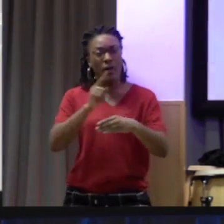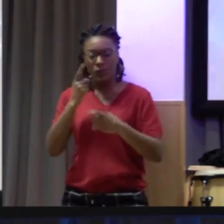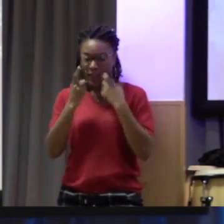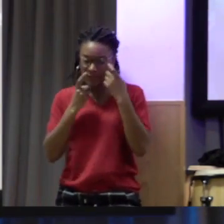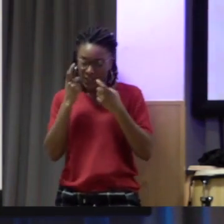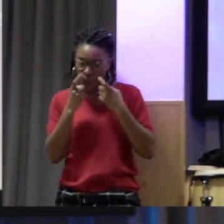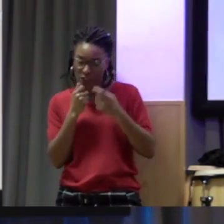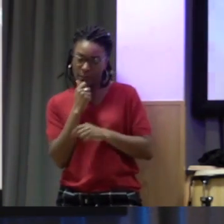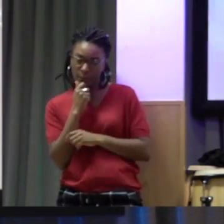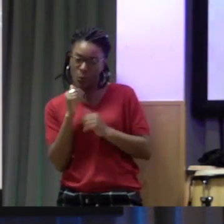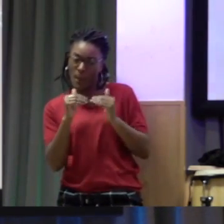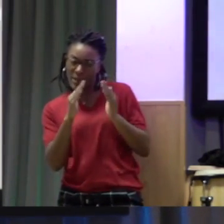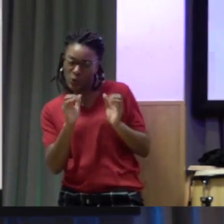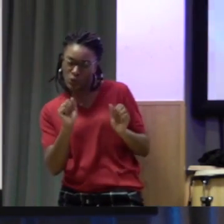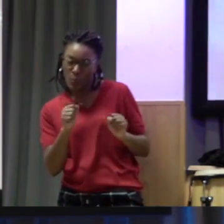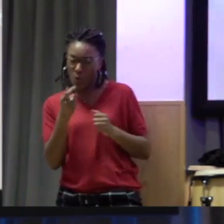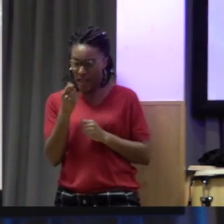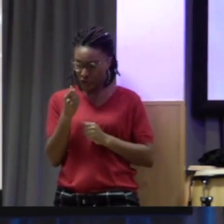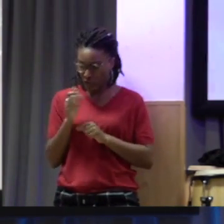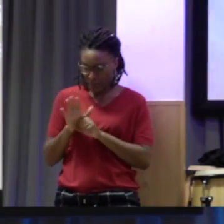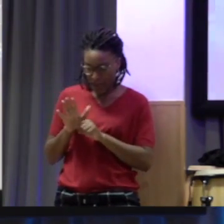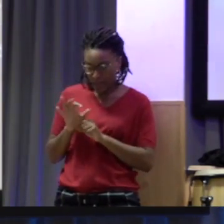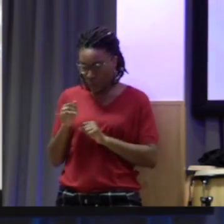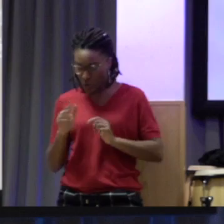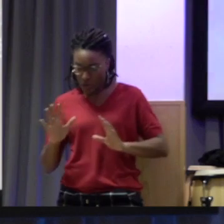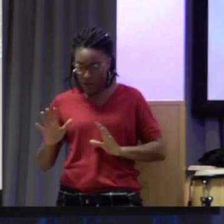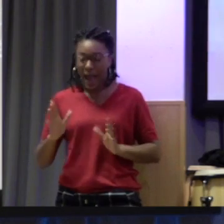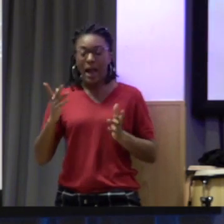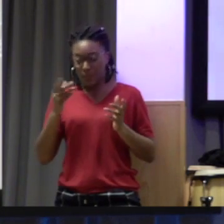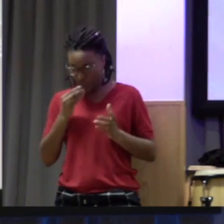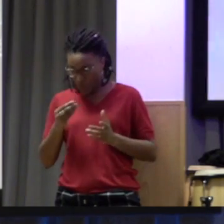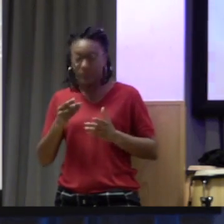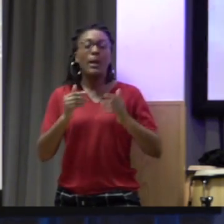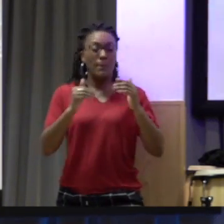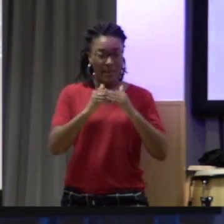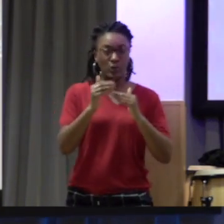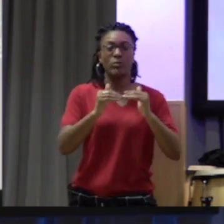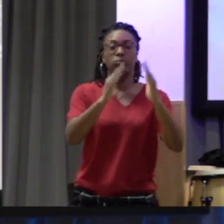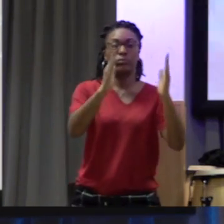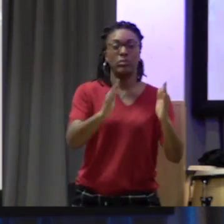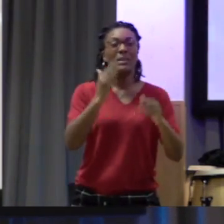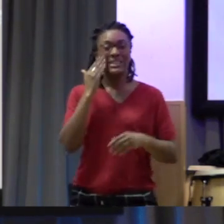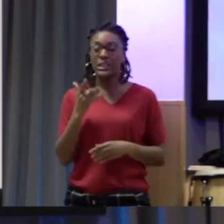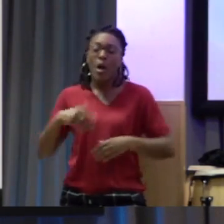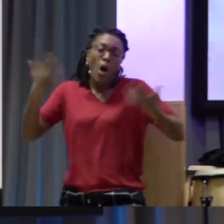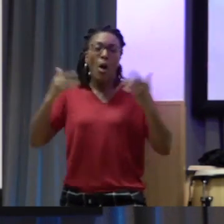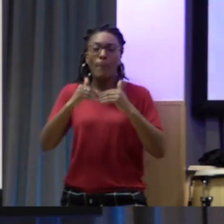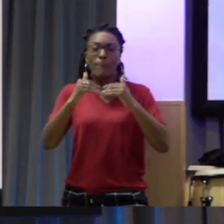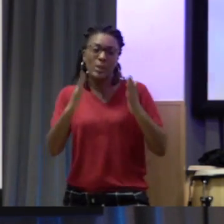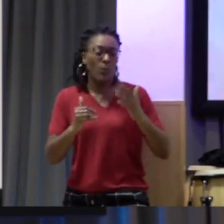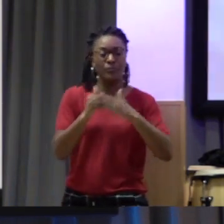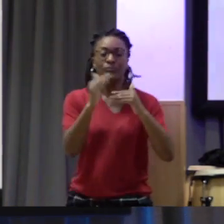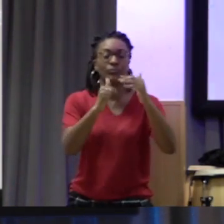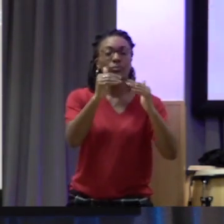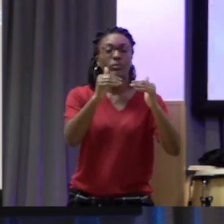s'il peut aller jusqu'au bout et il commence. Autrement dit, s'il commence et qu'il n'arrive pas à la fin, on dira que